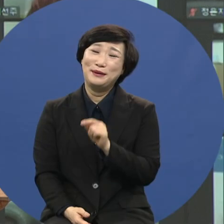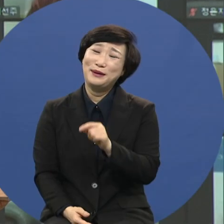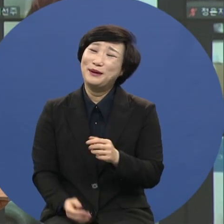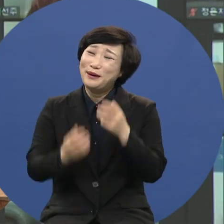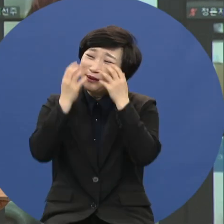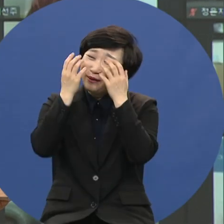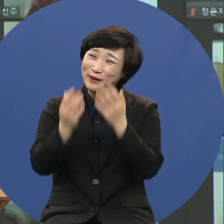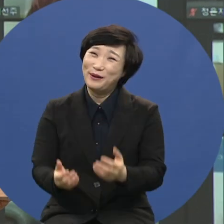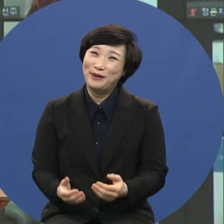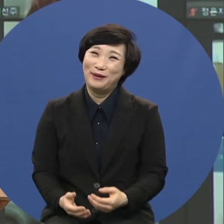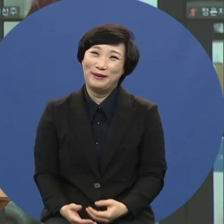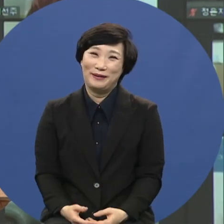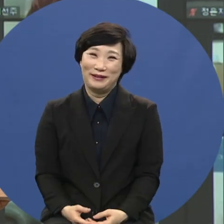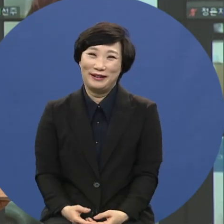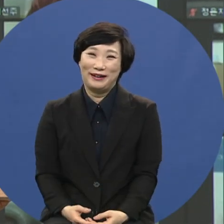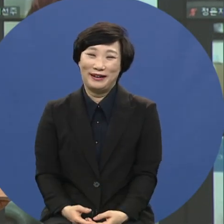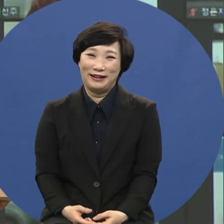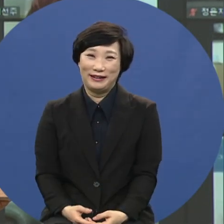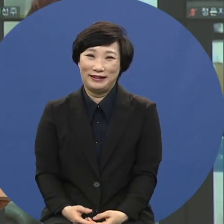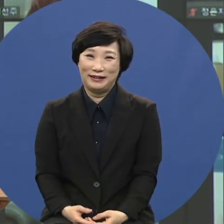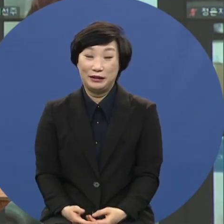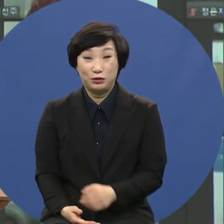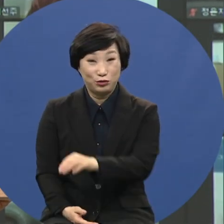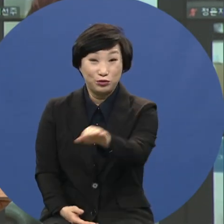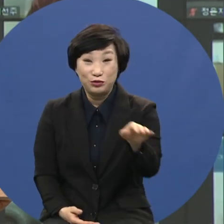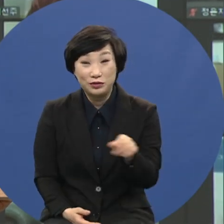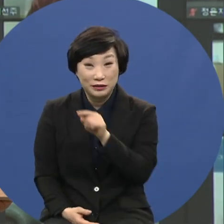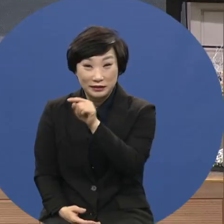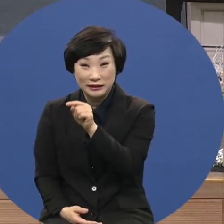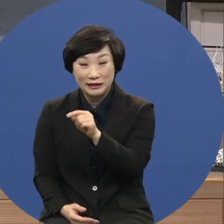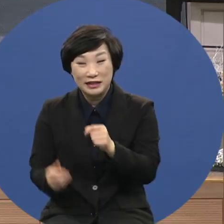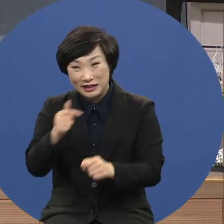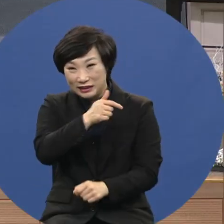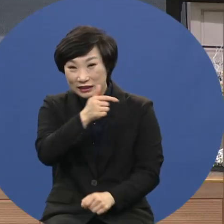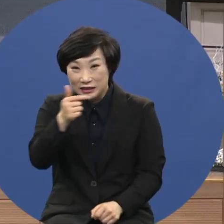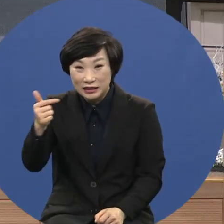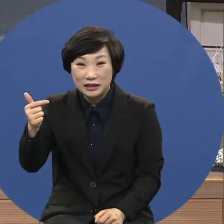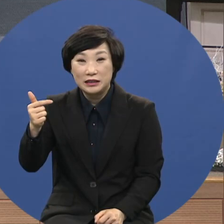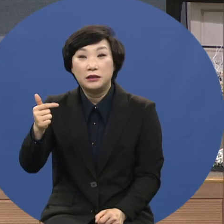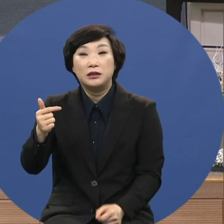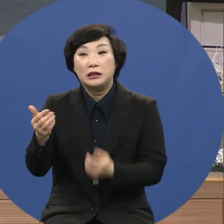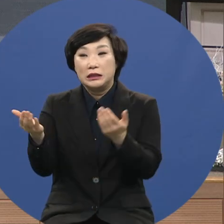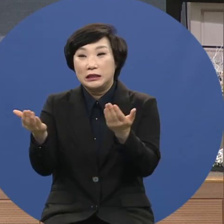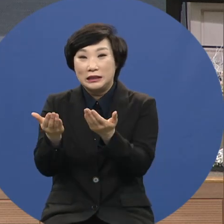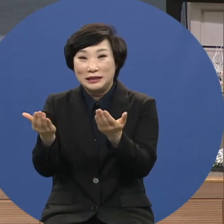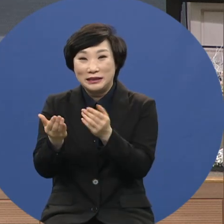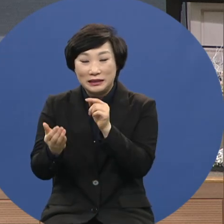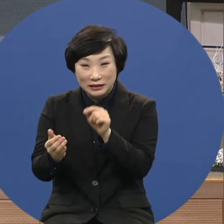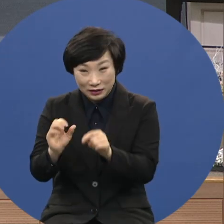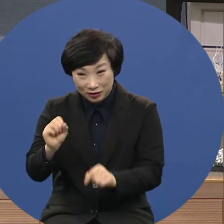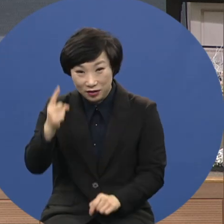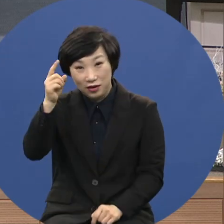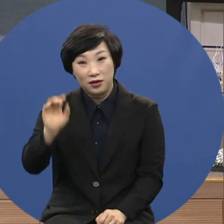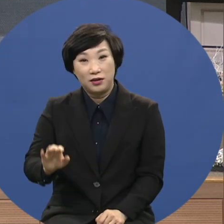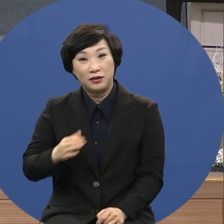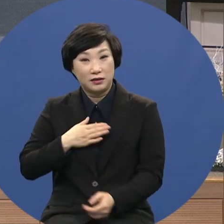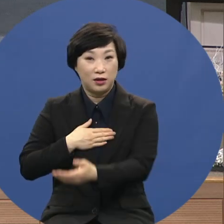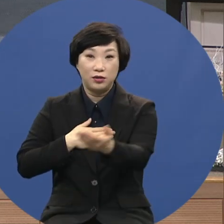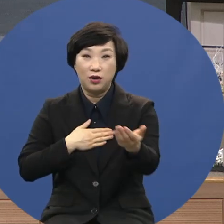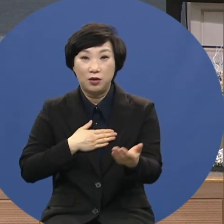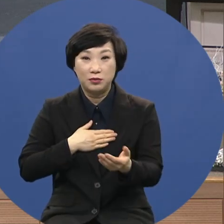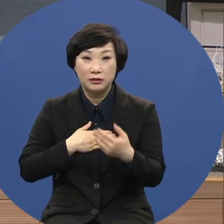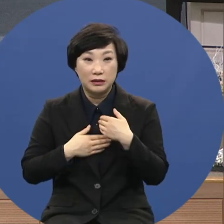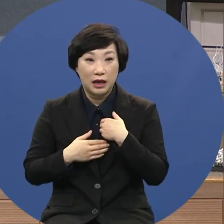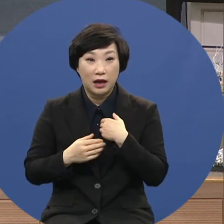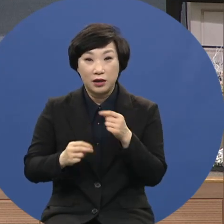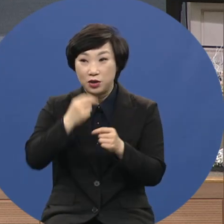어마어마한 사건인데, 우리는 이런 큰 사건으로 말미암아